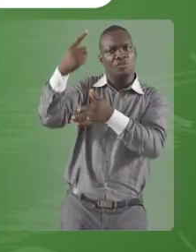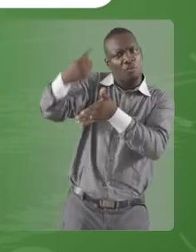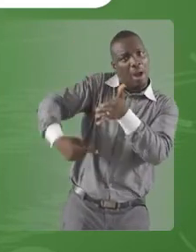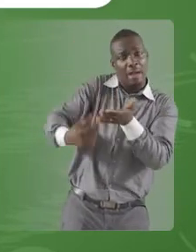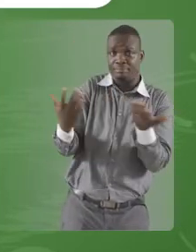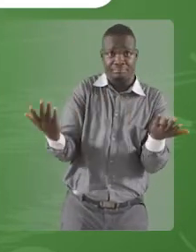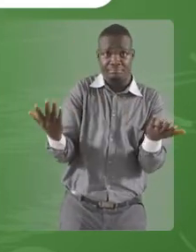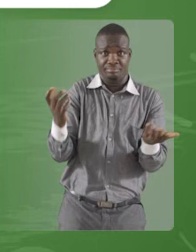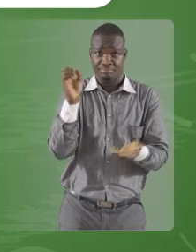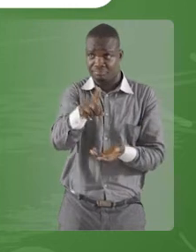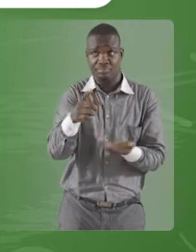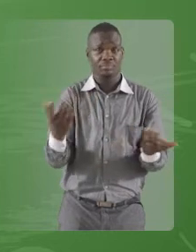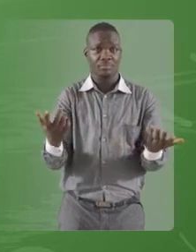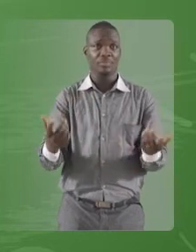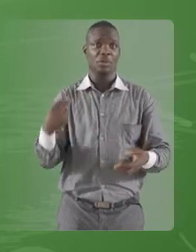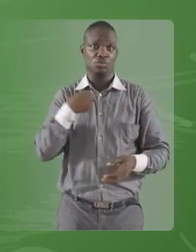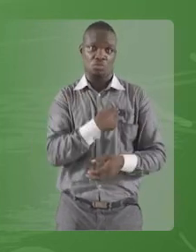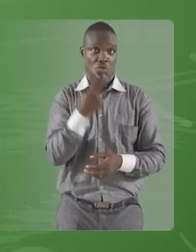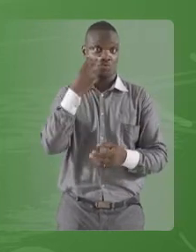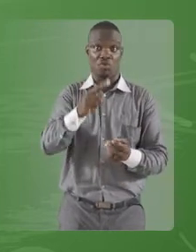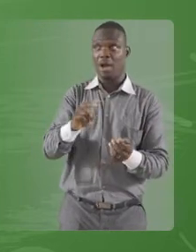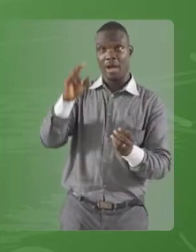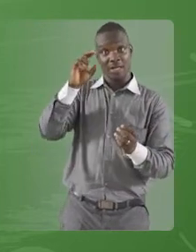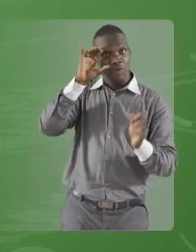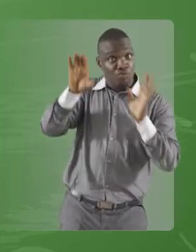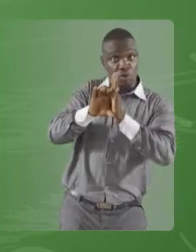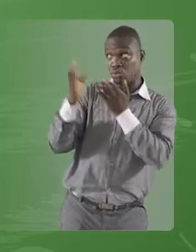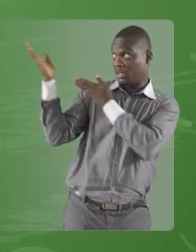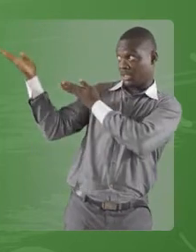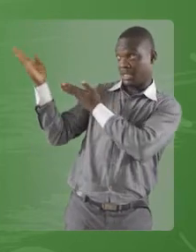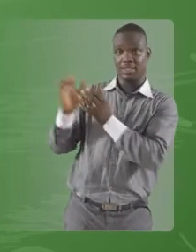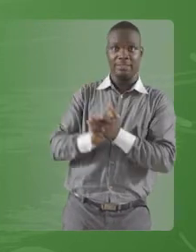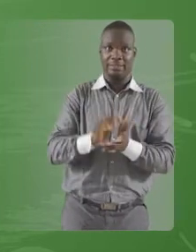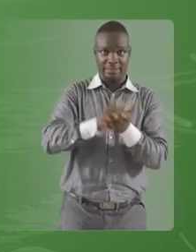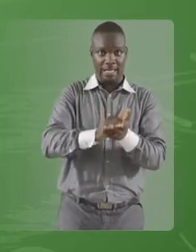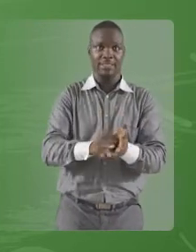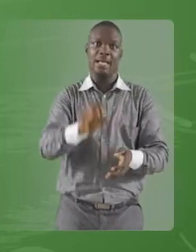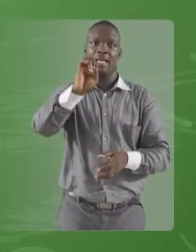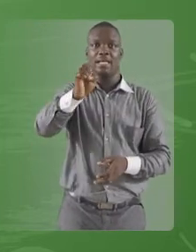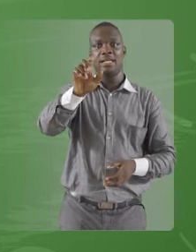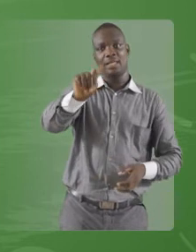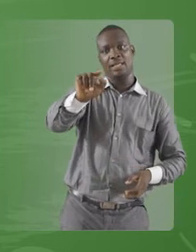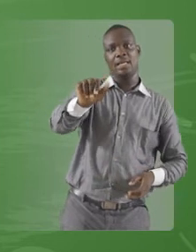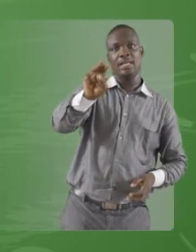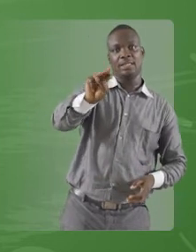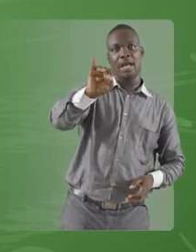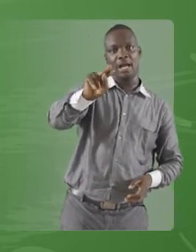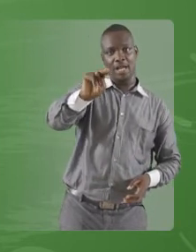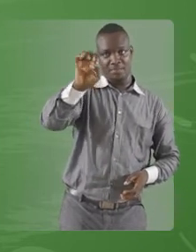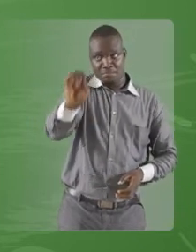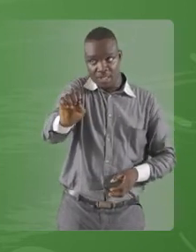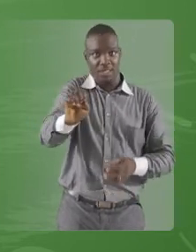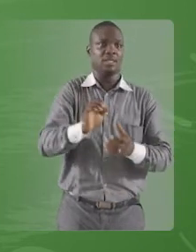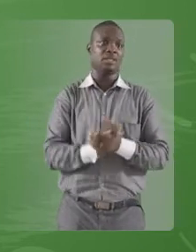Nous allons observer ici un document qui présente une étamine et la coupe d'une antenne jeune et